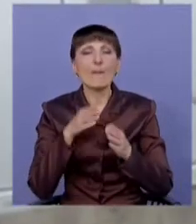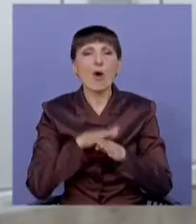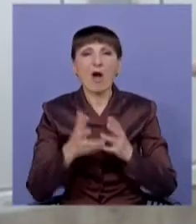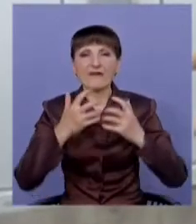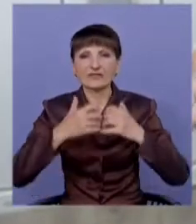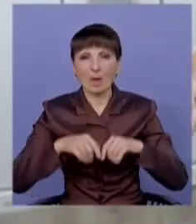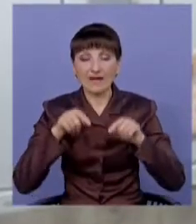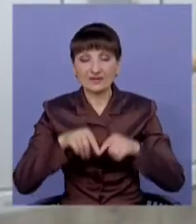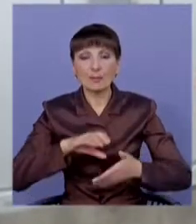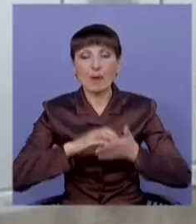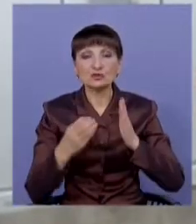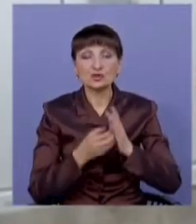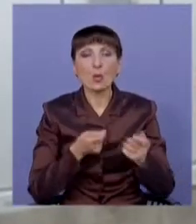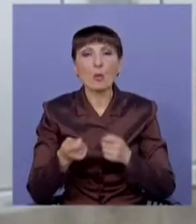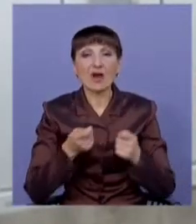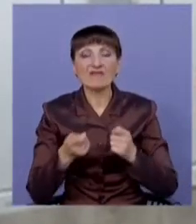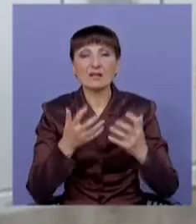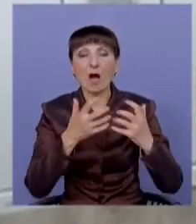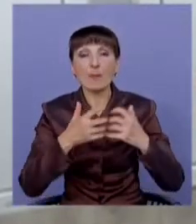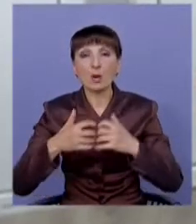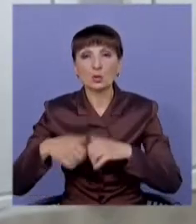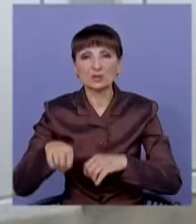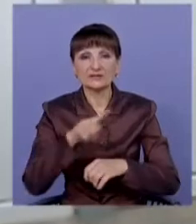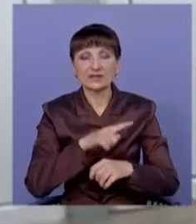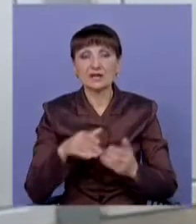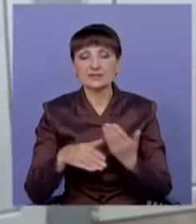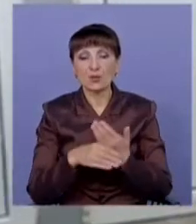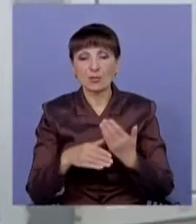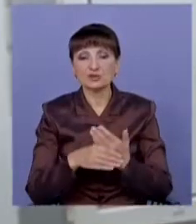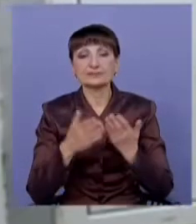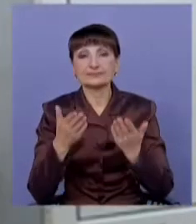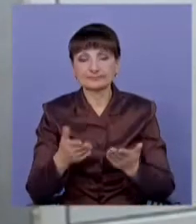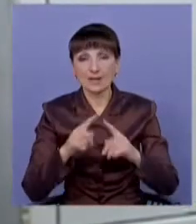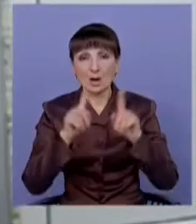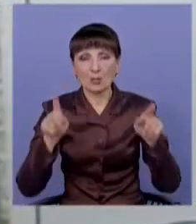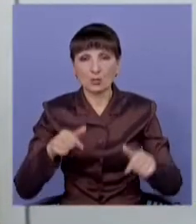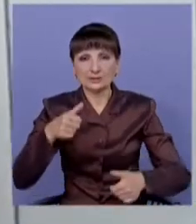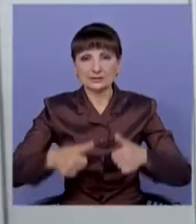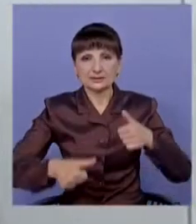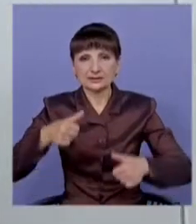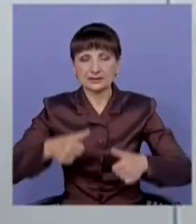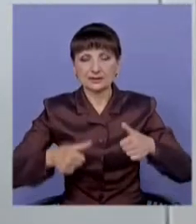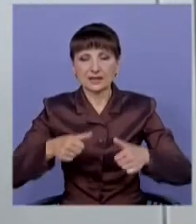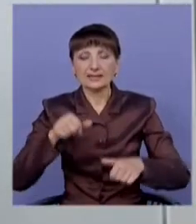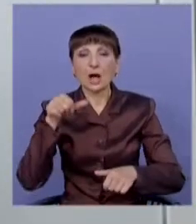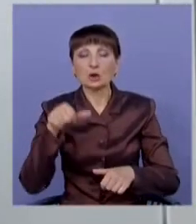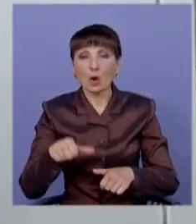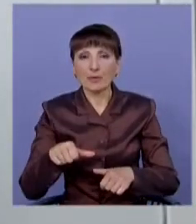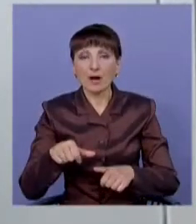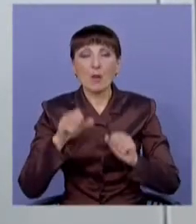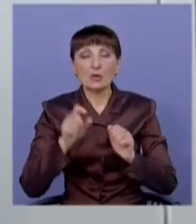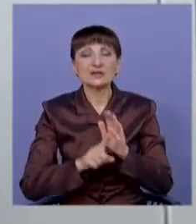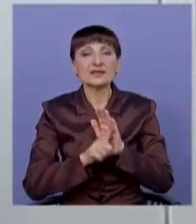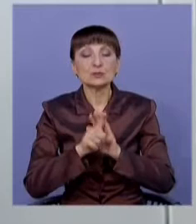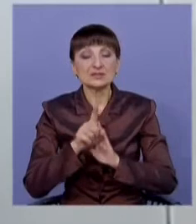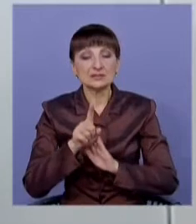а в этом помещении управляет самим оборудованием. С помощью вот такого вот пункта управления и при нажатии на кнопку можно